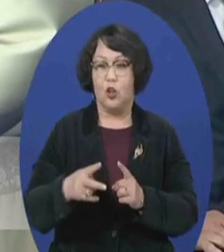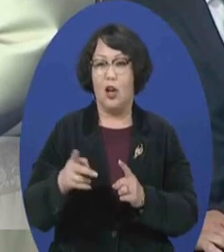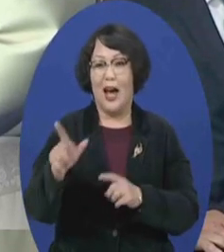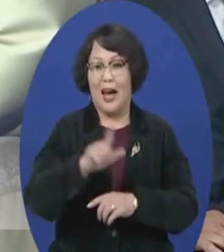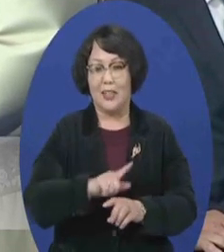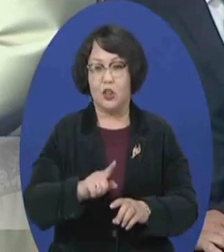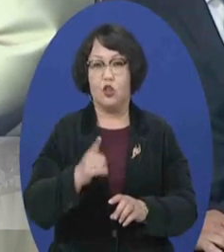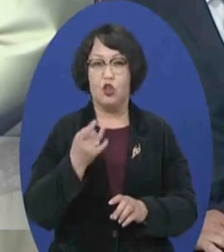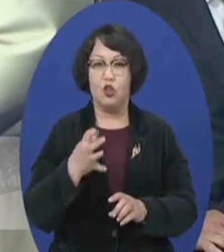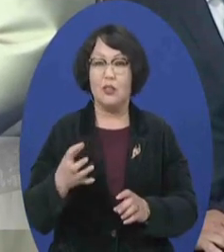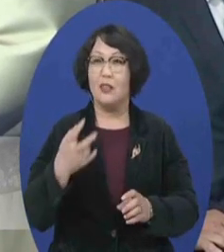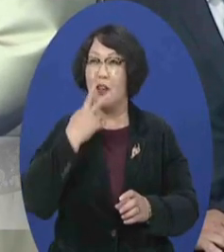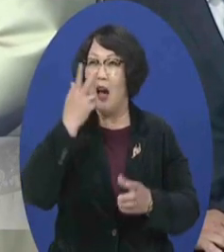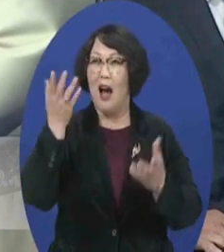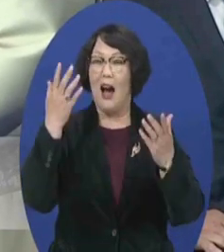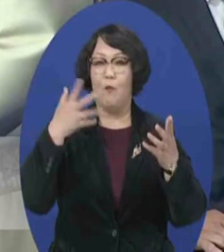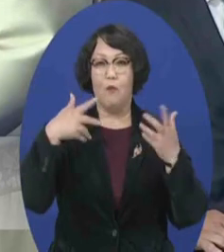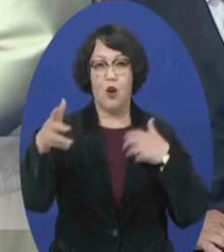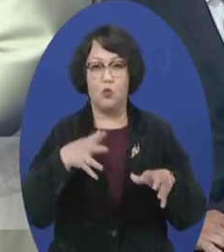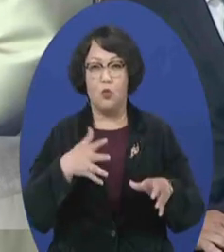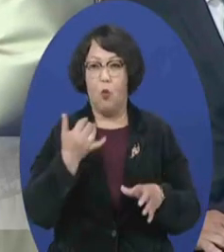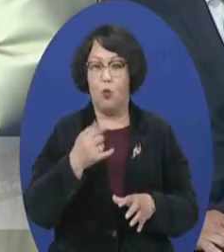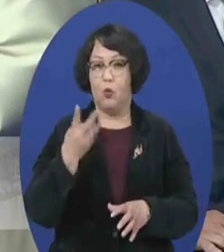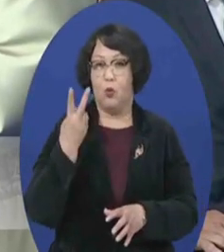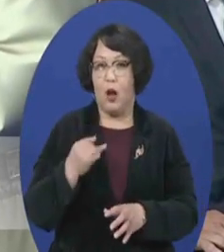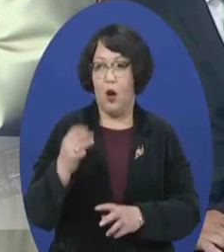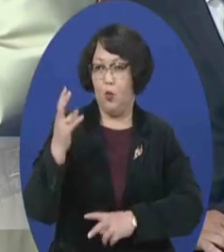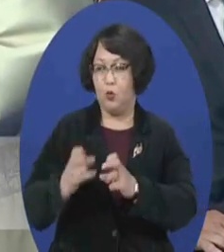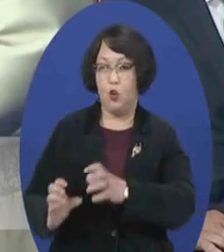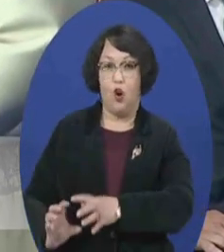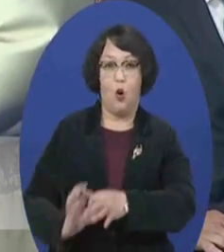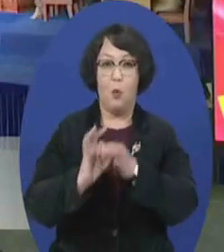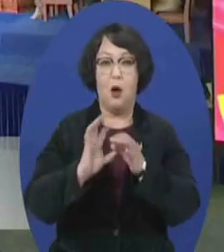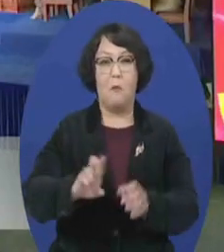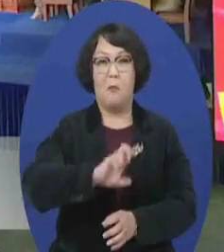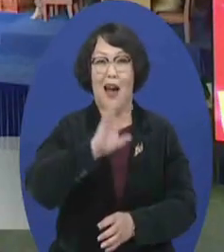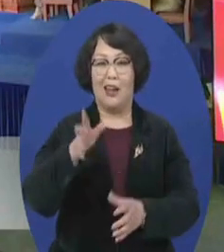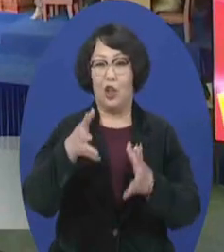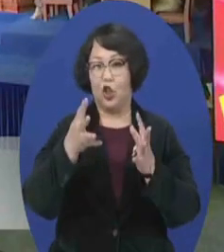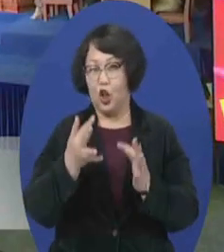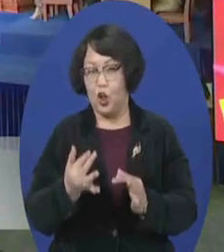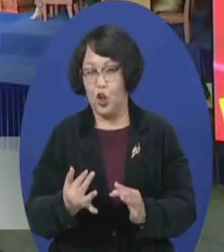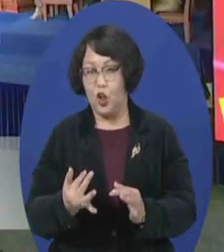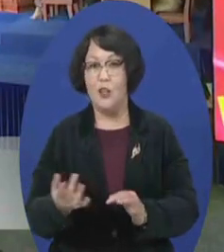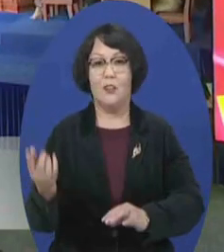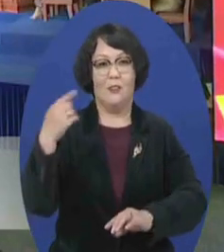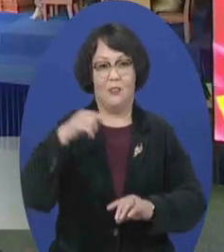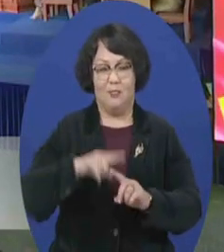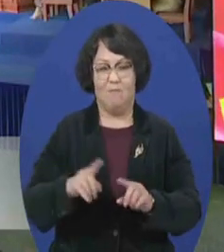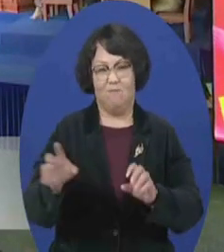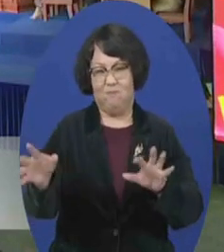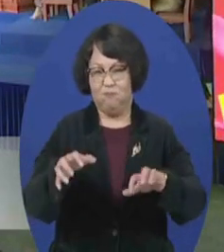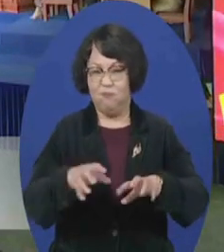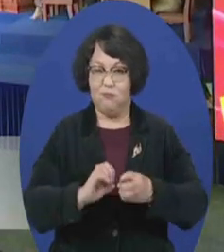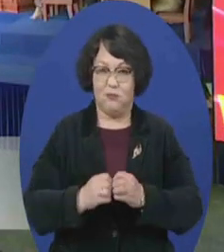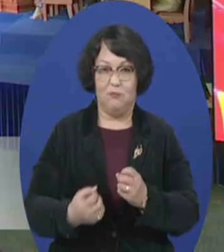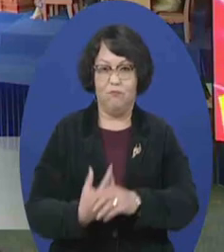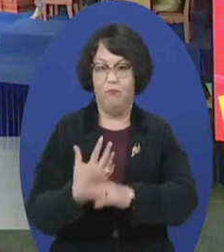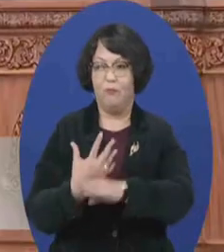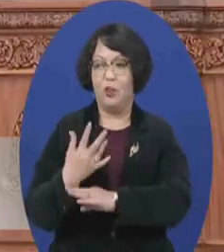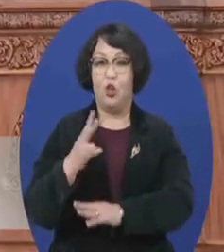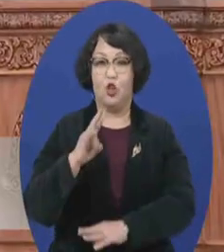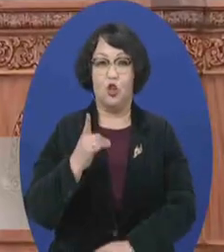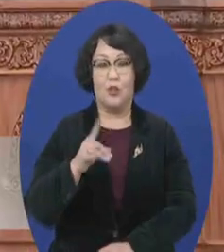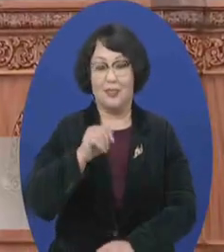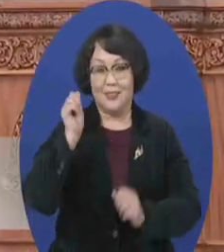агаарын бохирдол, уул уурхай, үйлдвэрчлээс бий болсон байгалийн доройтлыг нөхөн сэргээх зэрэг